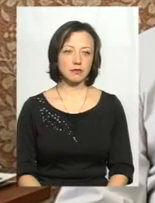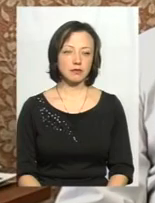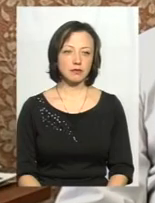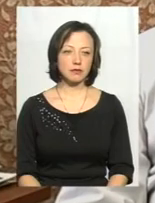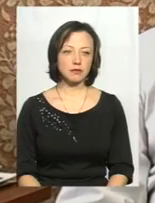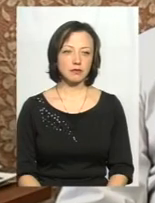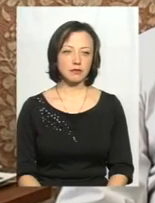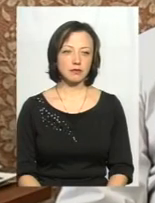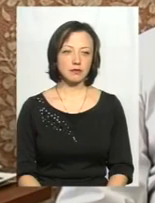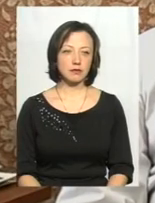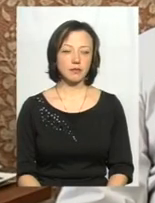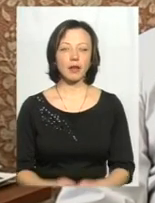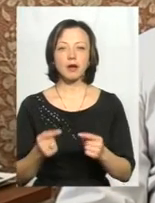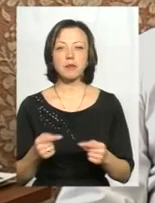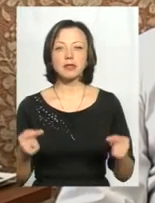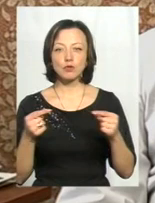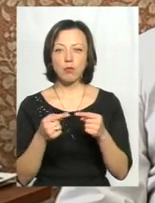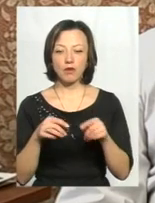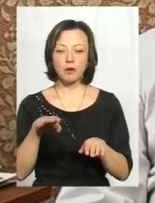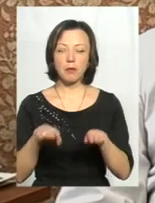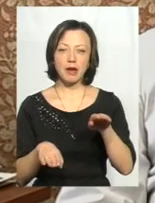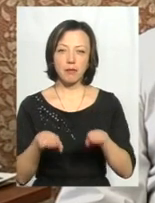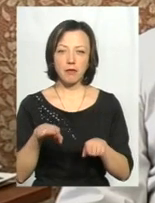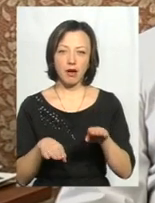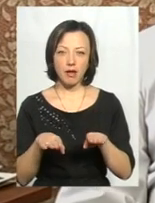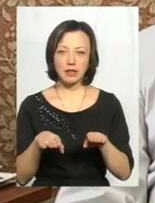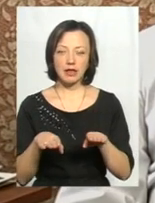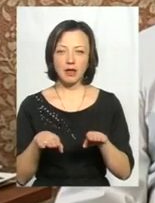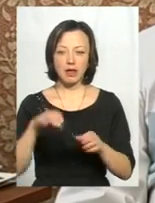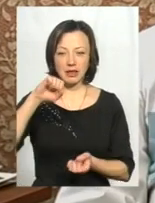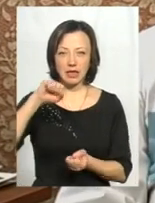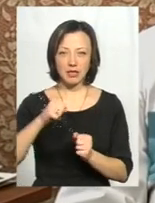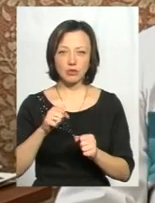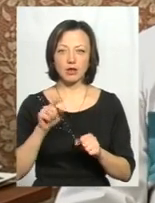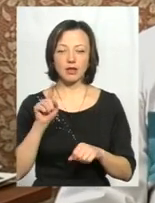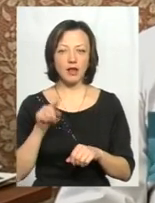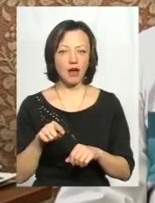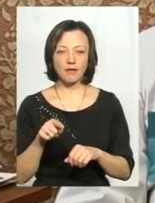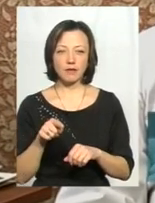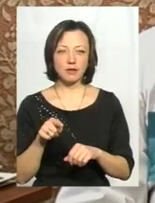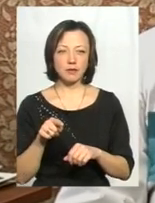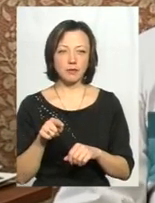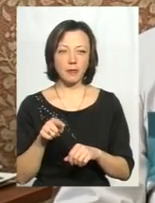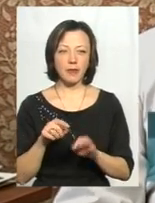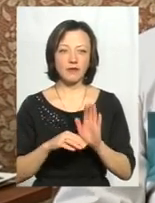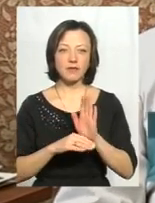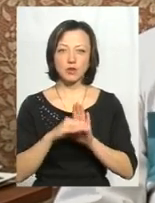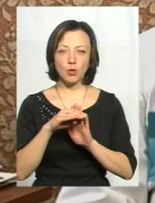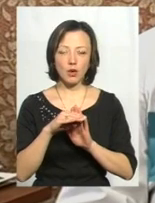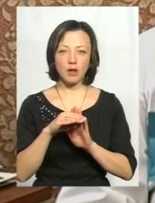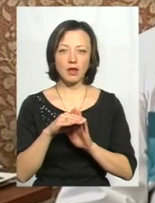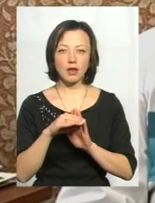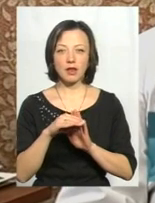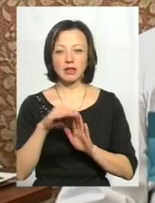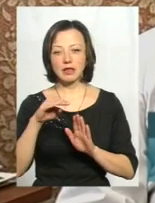Безумовно, перепади атмосферного тиску, як такі, навіть не стільки вже високий атмосферний